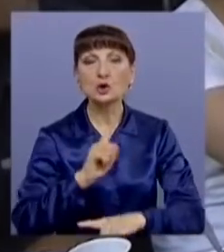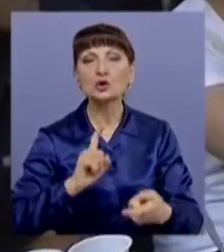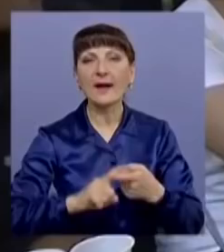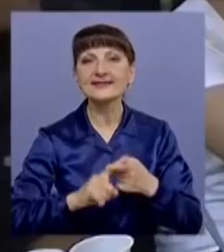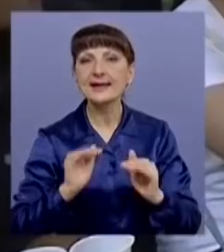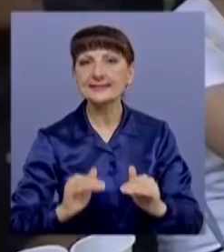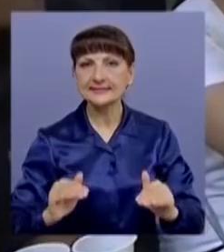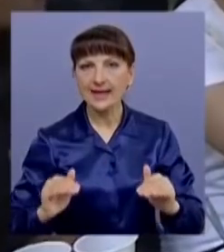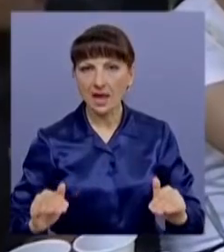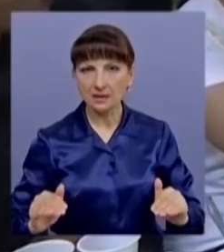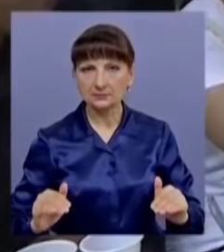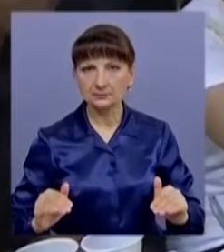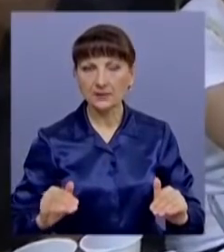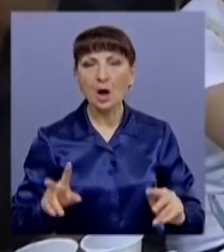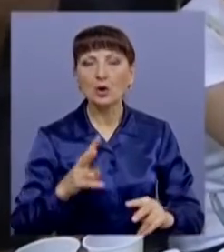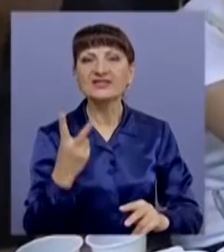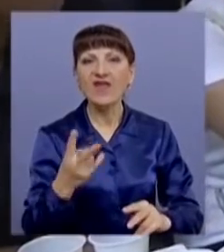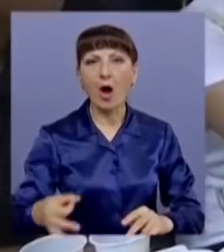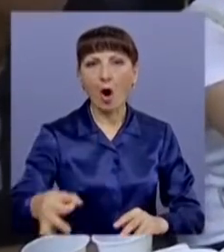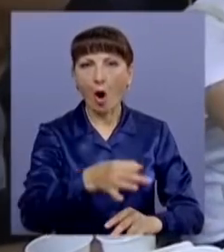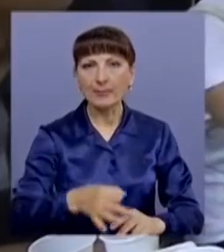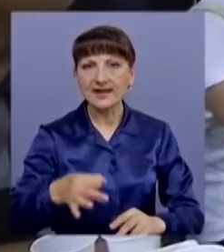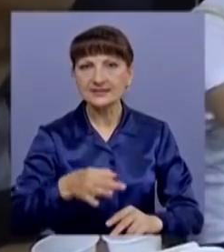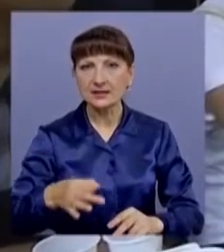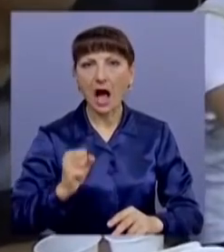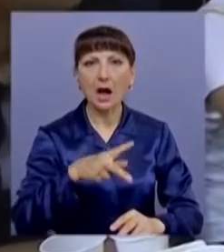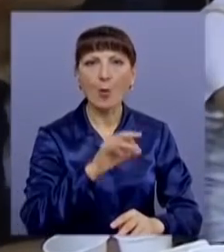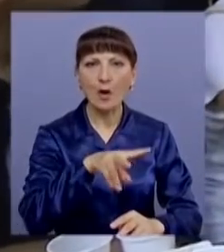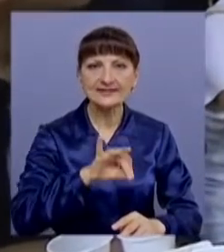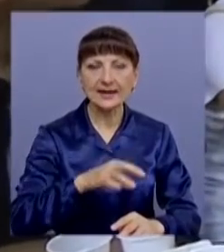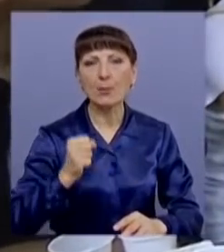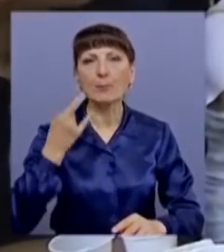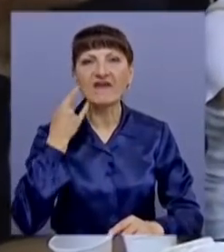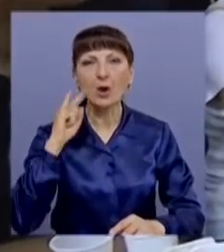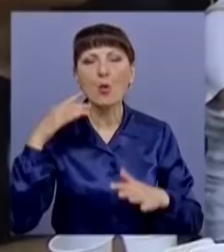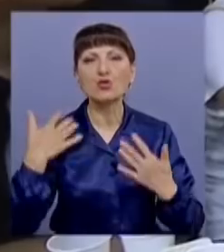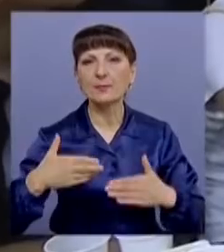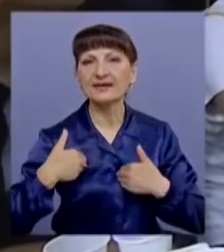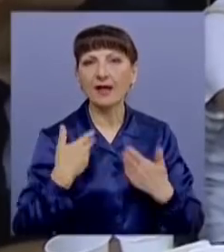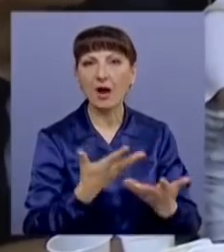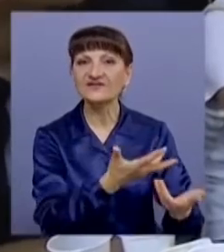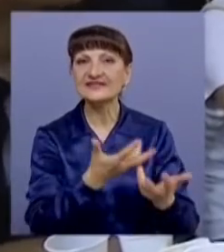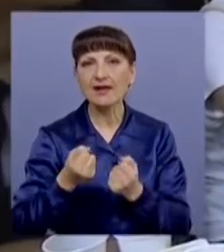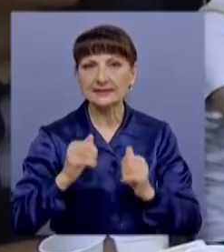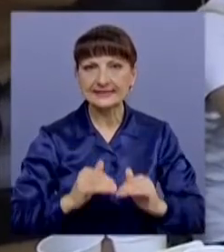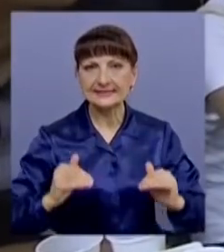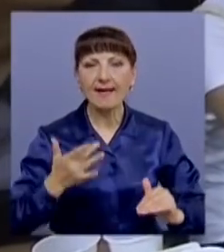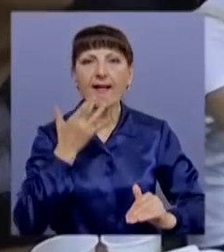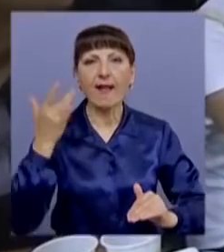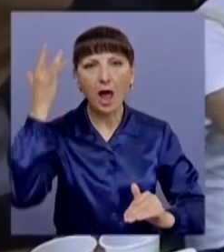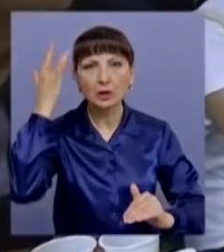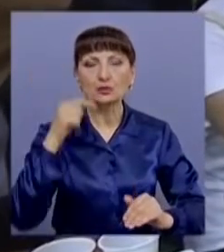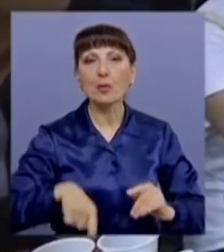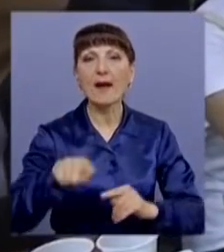касается детей, то две области, Акмолинская и Павлодарская, уже предлагают взять детей на летний сезон, чтобы